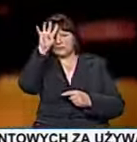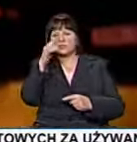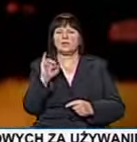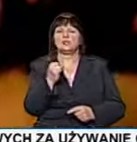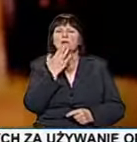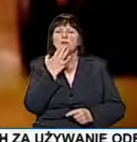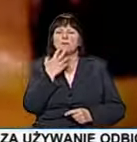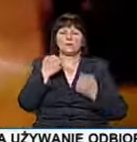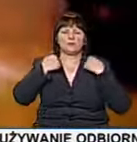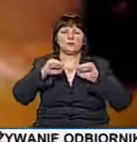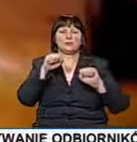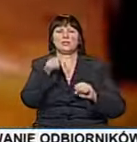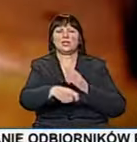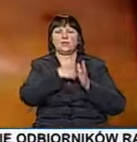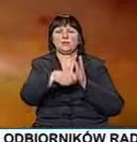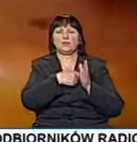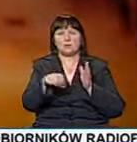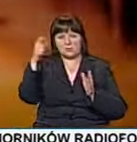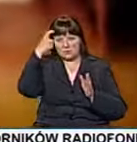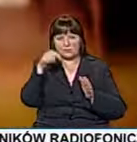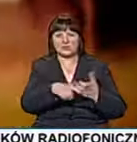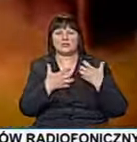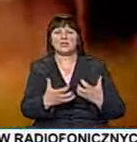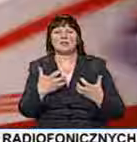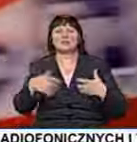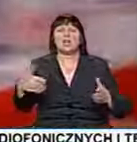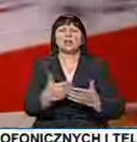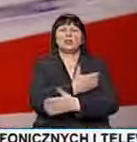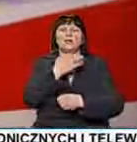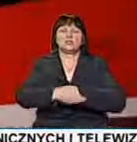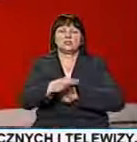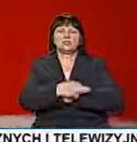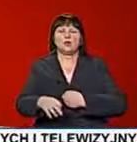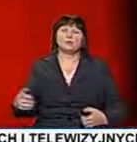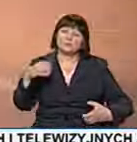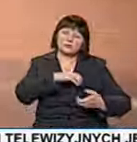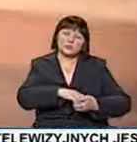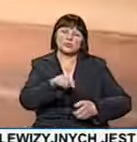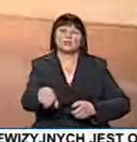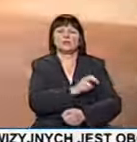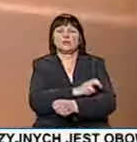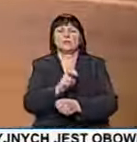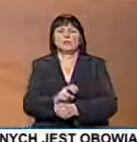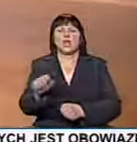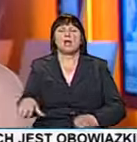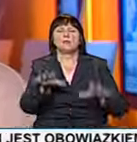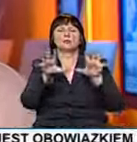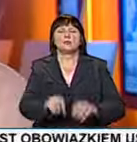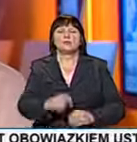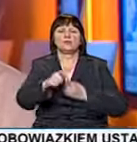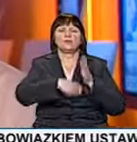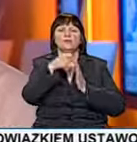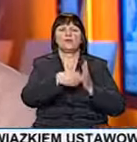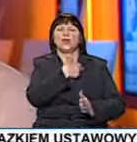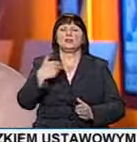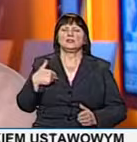mówią bohaterowie, ten film ma przede wszystkim zachęcić nowych studentów do przyłączenia się do projektu. Podsumowujemy tym filmem